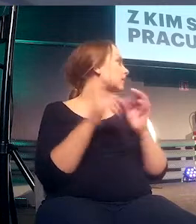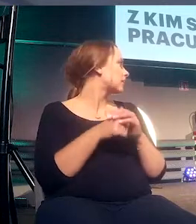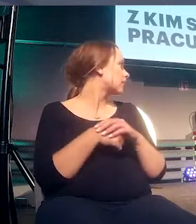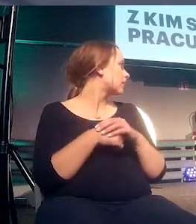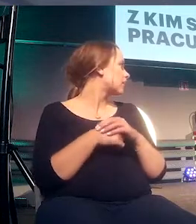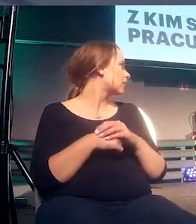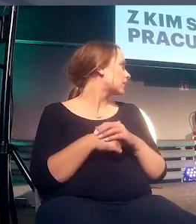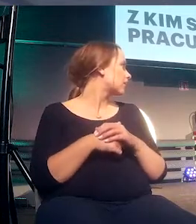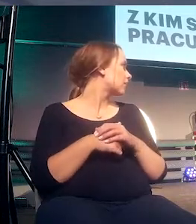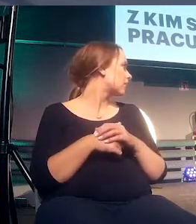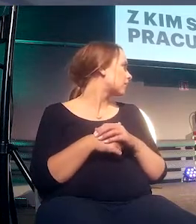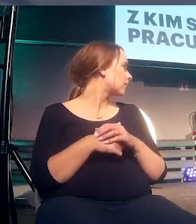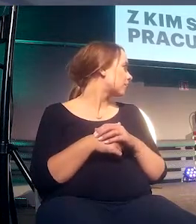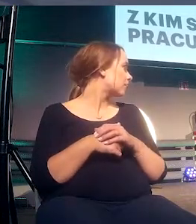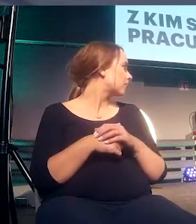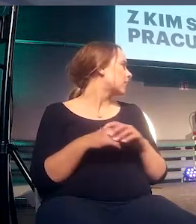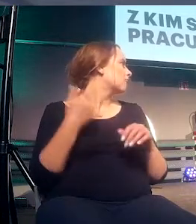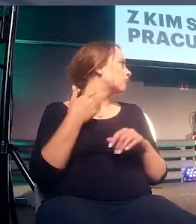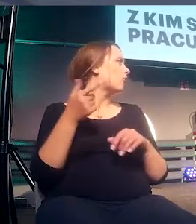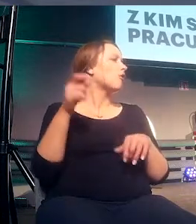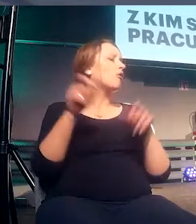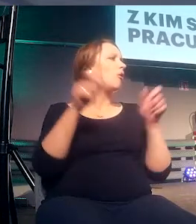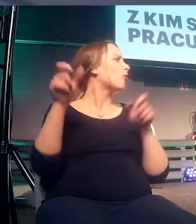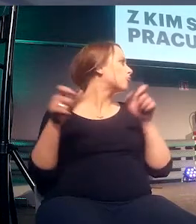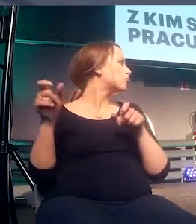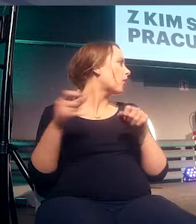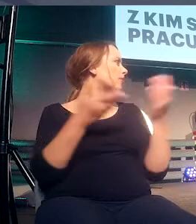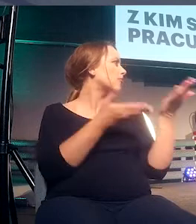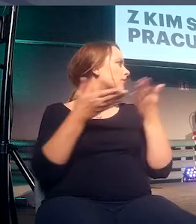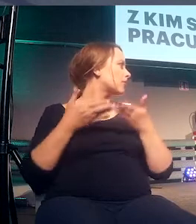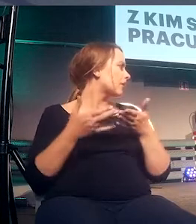ludzie, czy te podmioty, które dostarczają